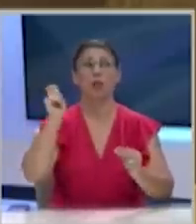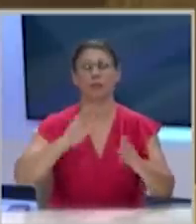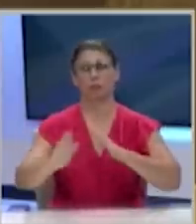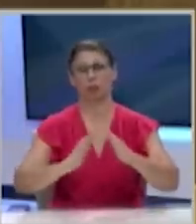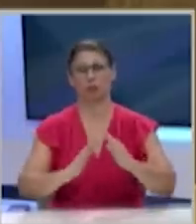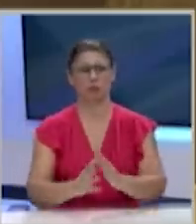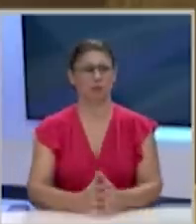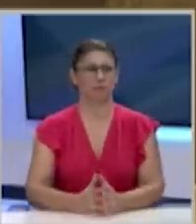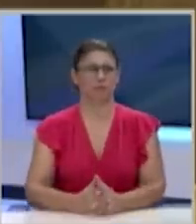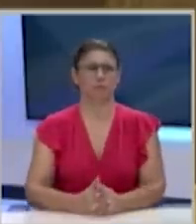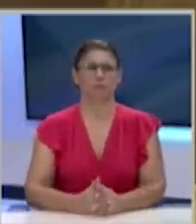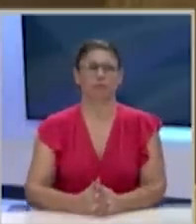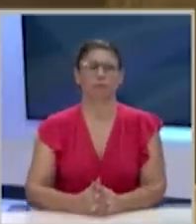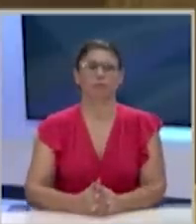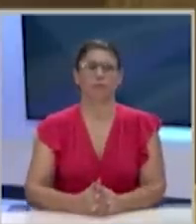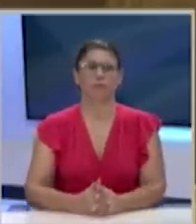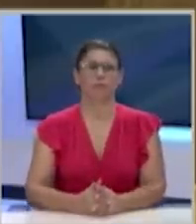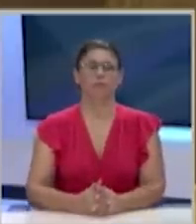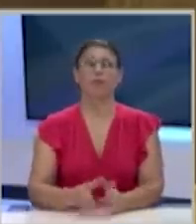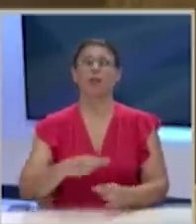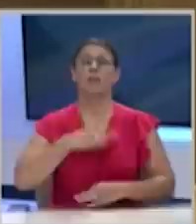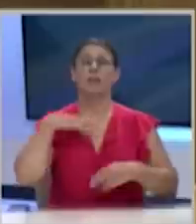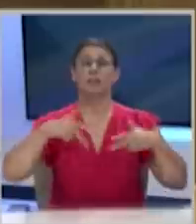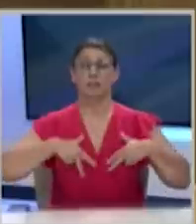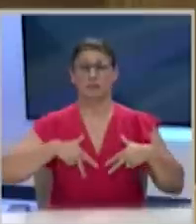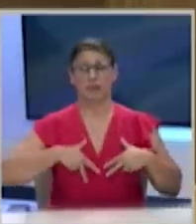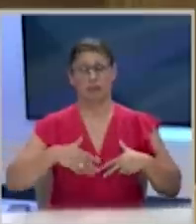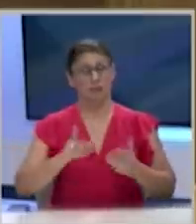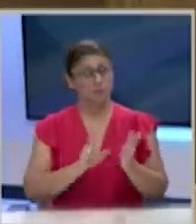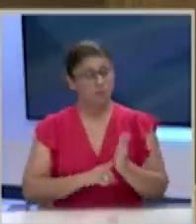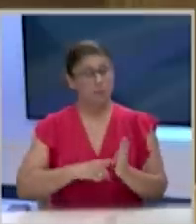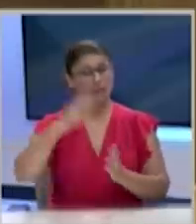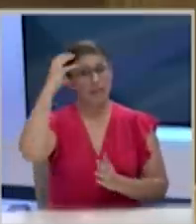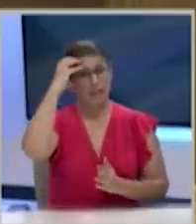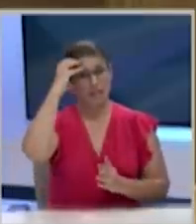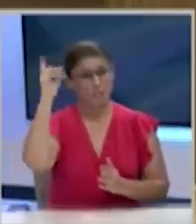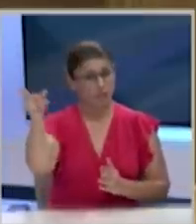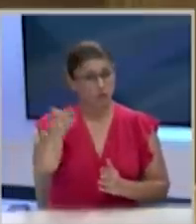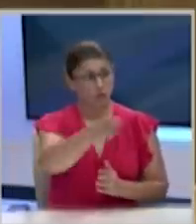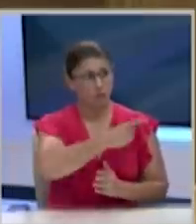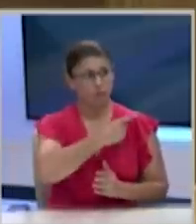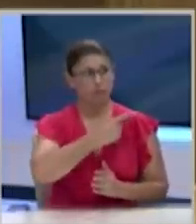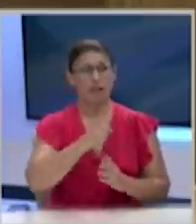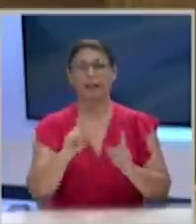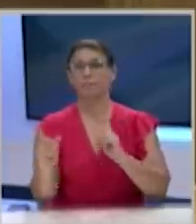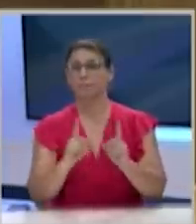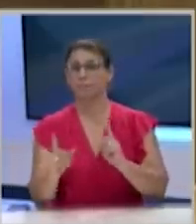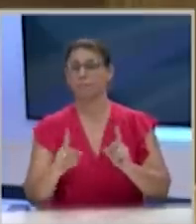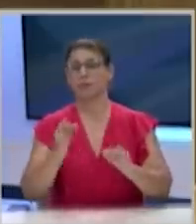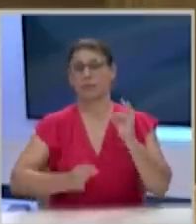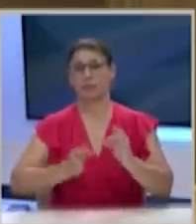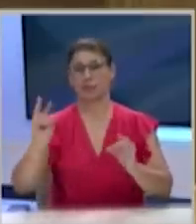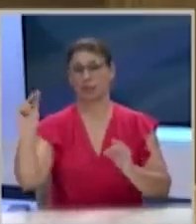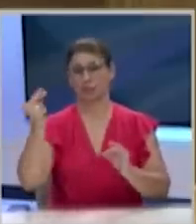προστασίας. Πρέπει να σας θυμίσουμε, κύριοι της κυβέρνησης, ότι αντίστοιχη συζήτηση στη Βουλή